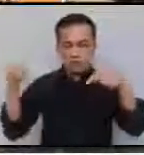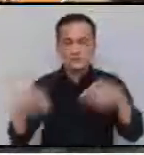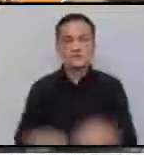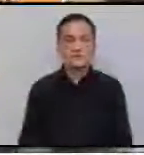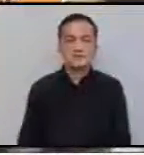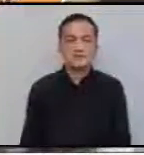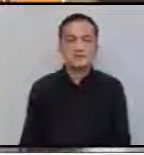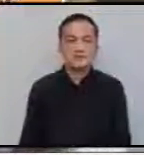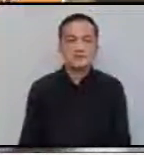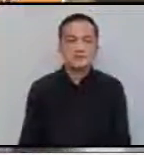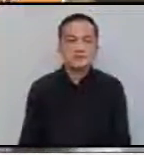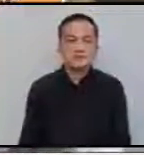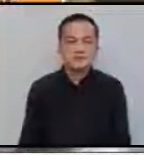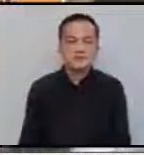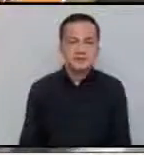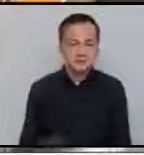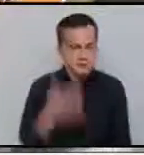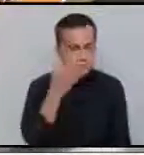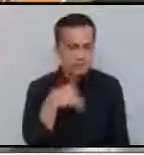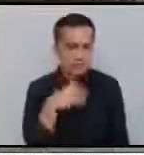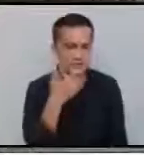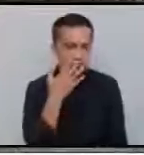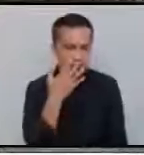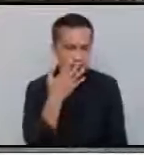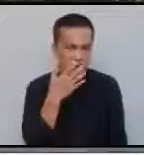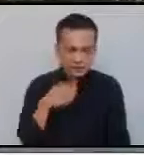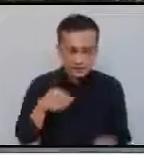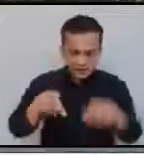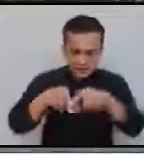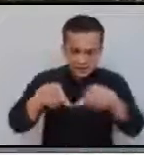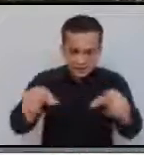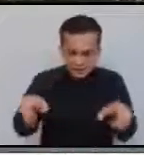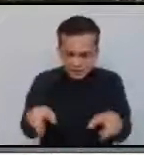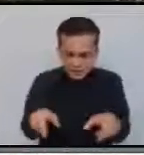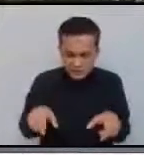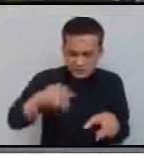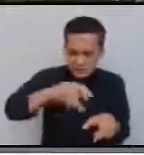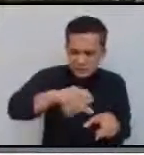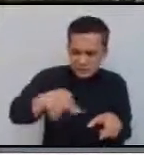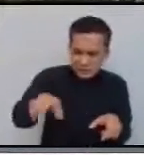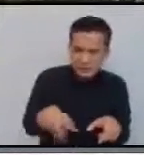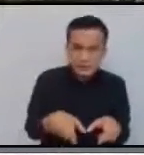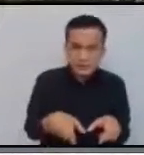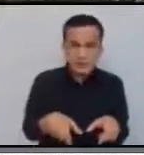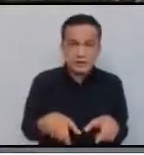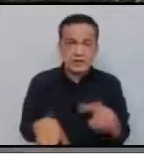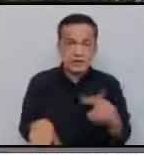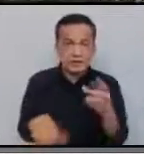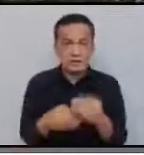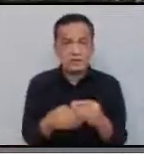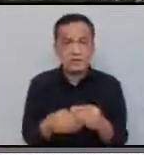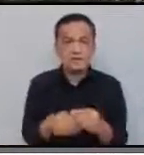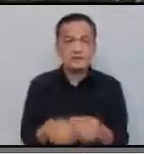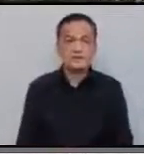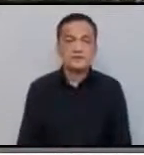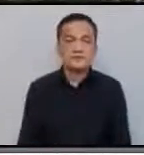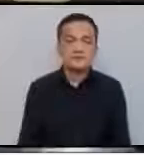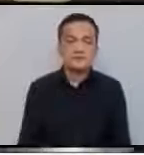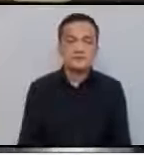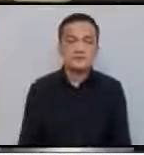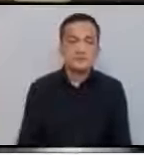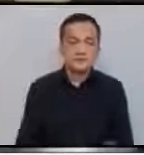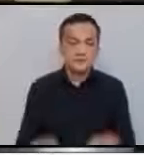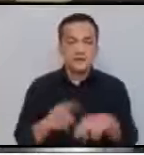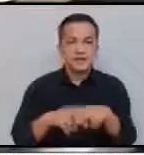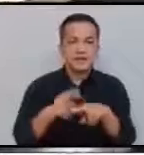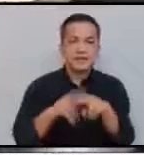Diba? Maganda yung color niya dito siya sa gilid. Oh, hindi pa yan. Siyempre, gusto natin magdagdag ng aroma